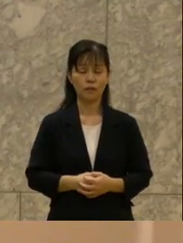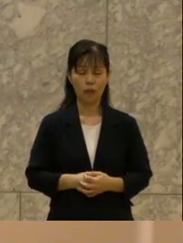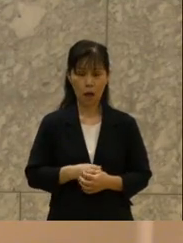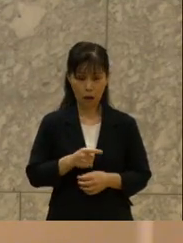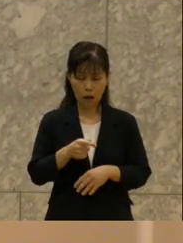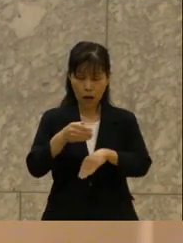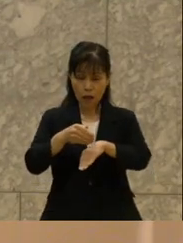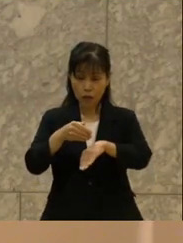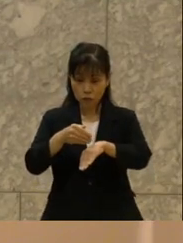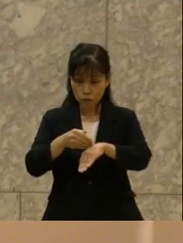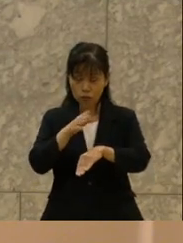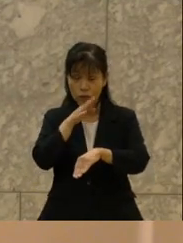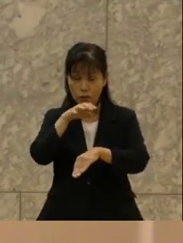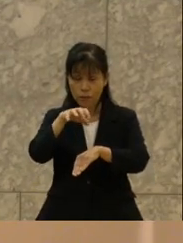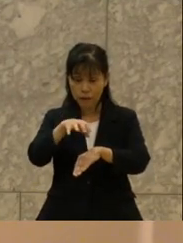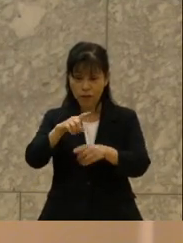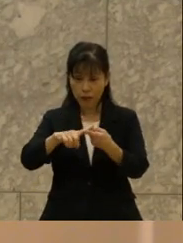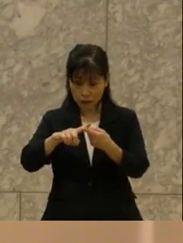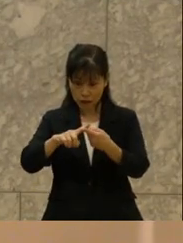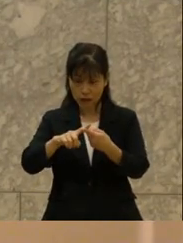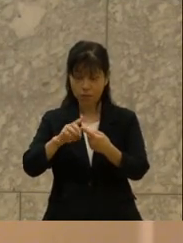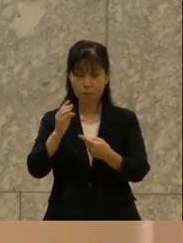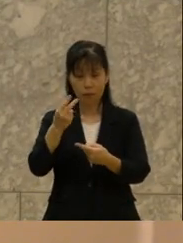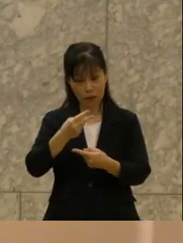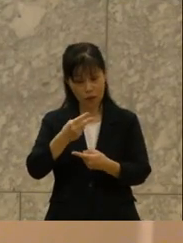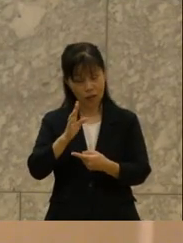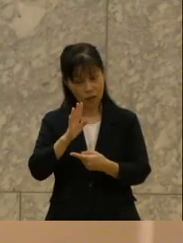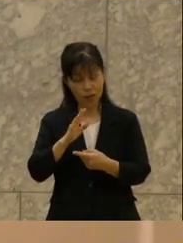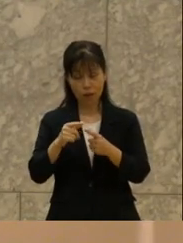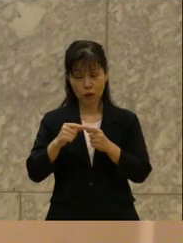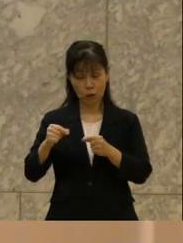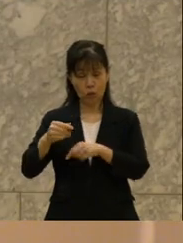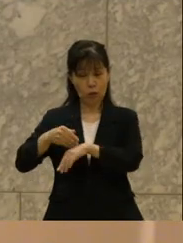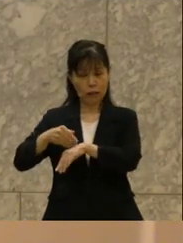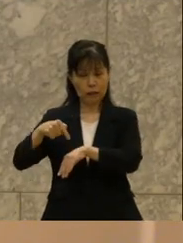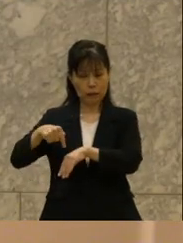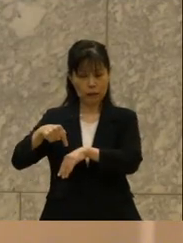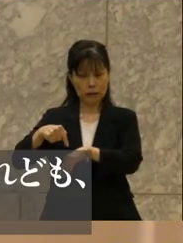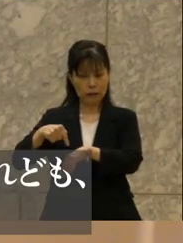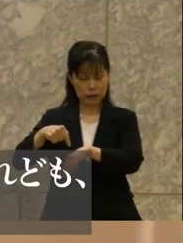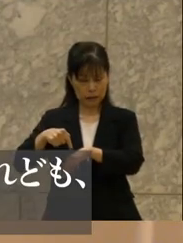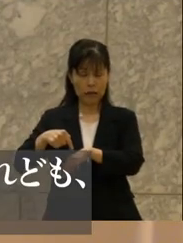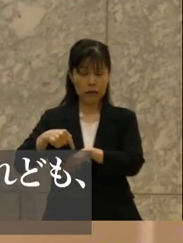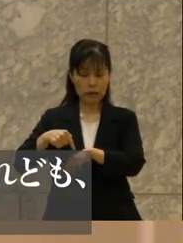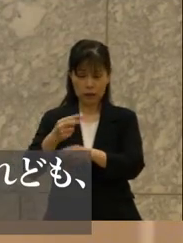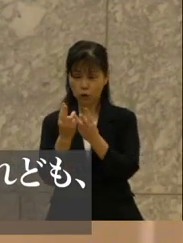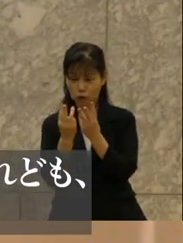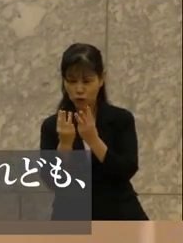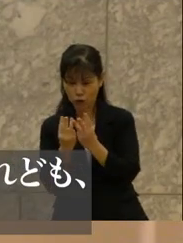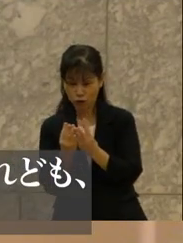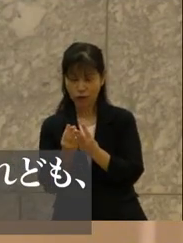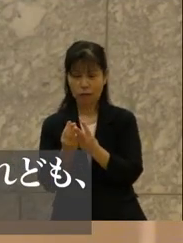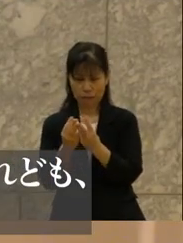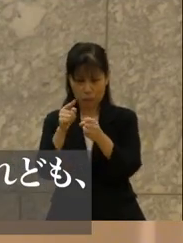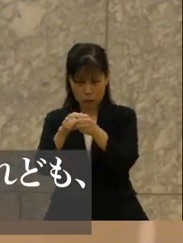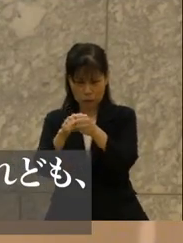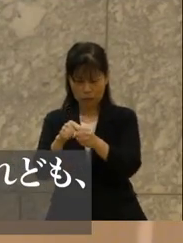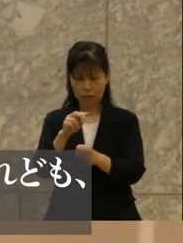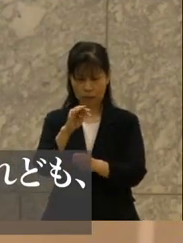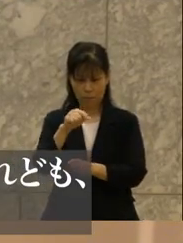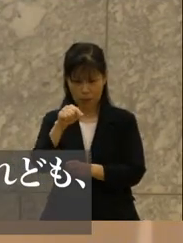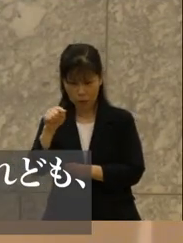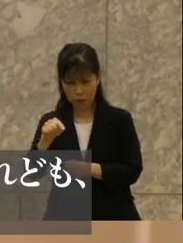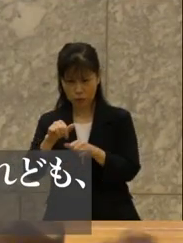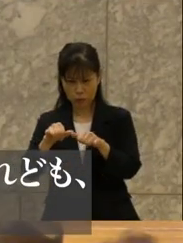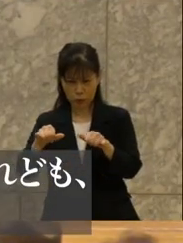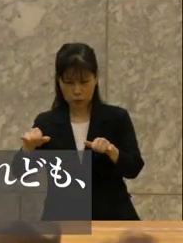練習は結構原始的な練習なんですかそれともこう日本の練習ってもうタイムに追われると言いますか数字の世界ね何mって距離